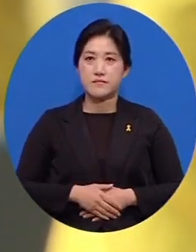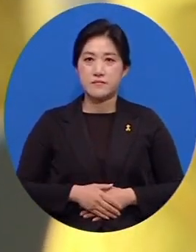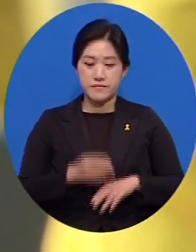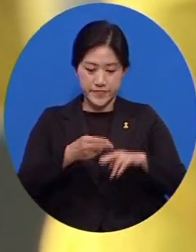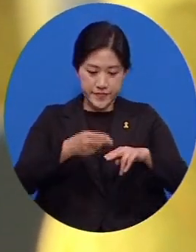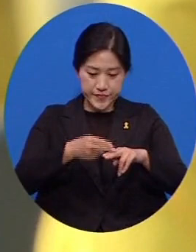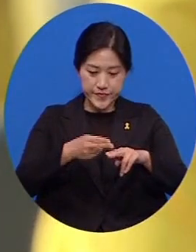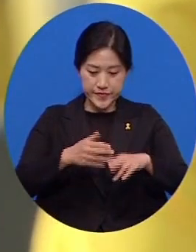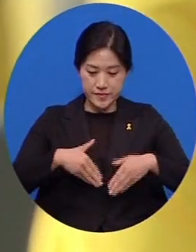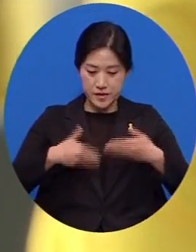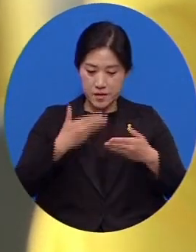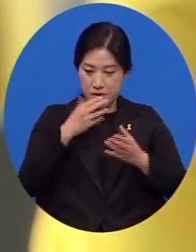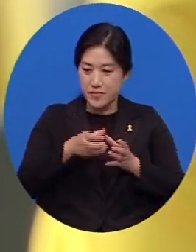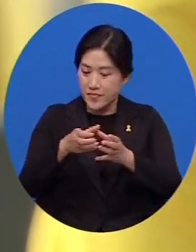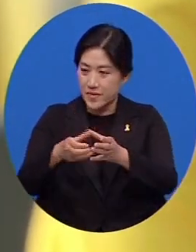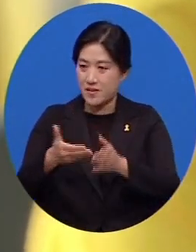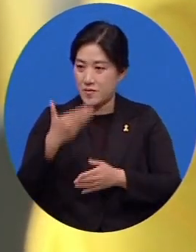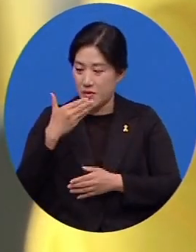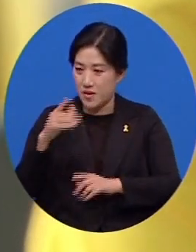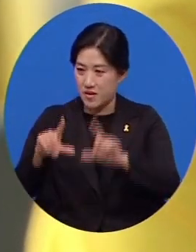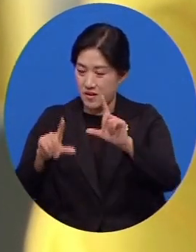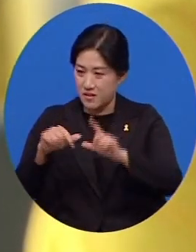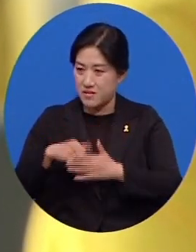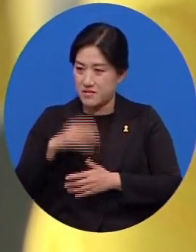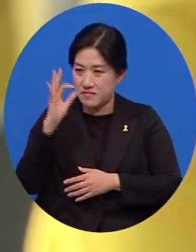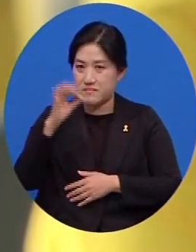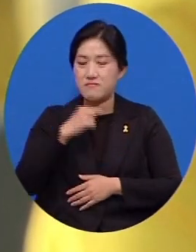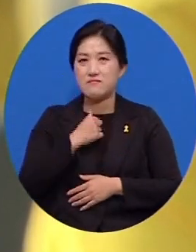따뜻한 밥 한 끼 먹는 모습 너무 보고 싶습니다.